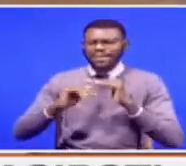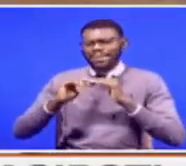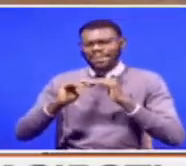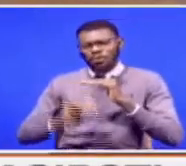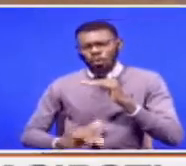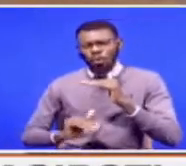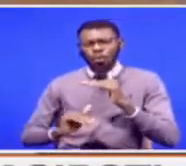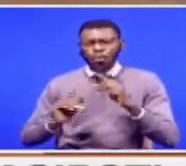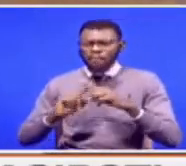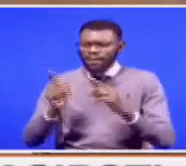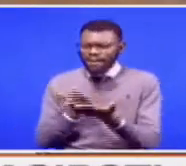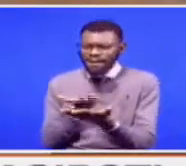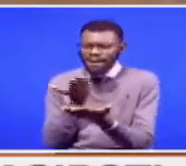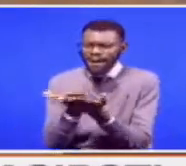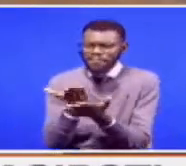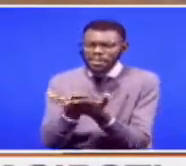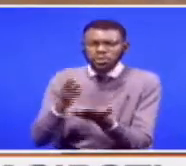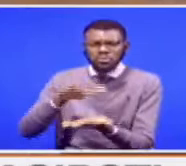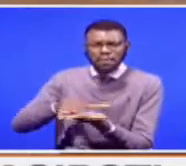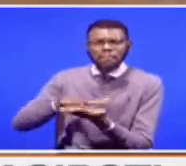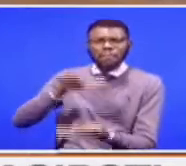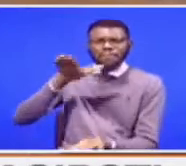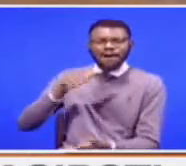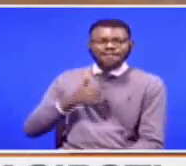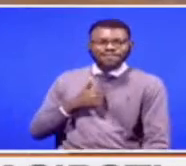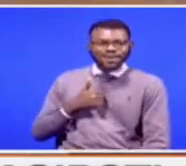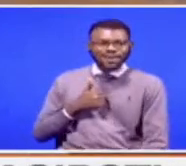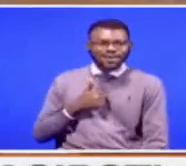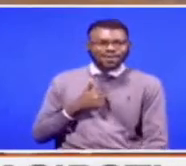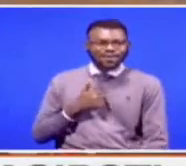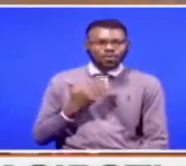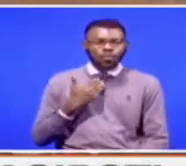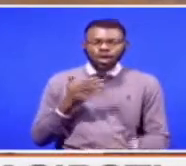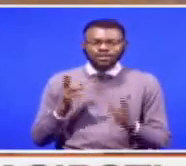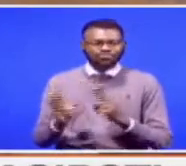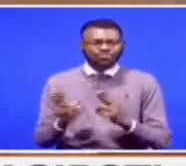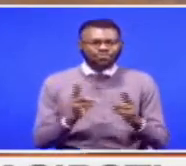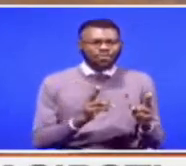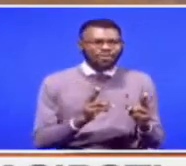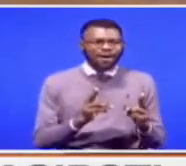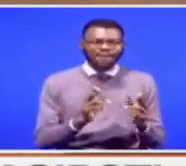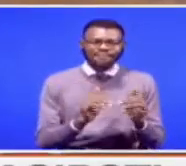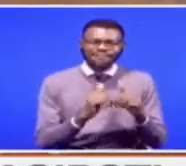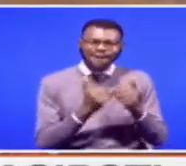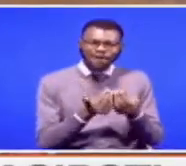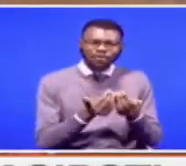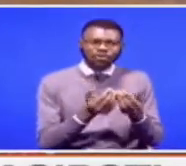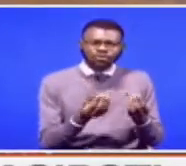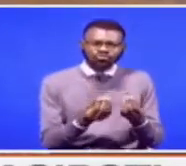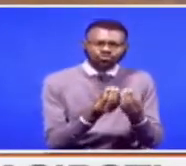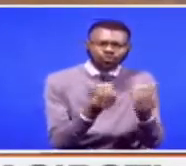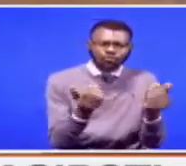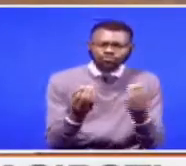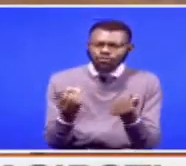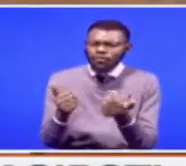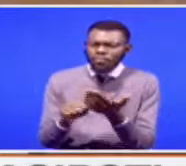demand. We will bring normalcy by first addressing the entire